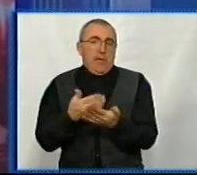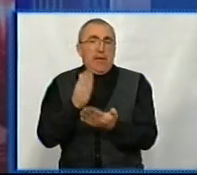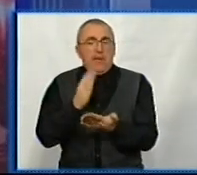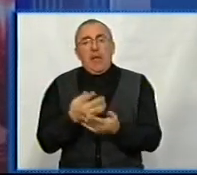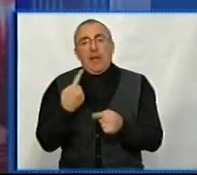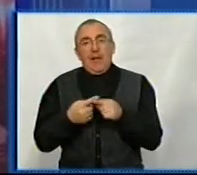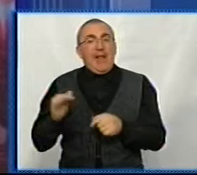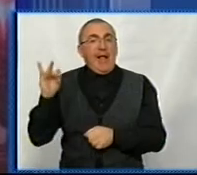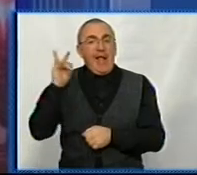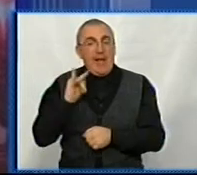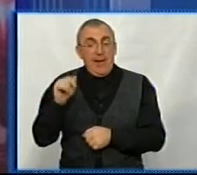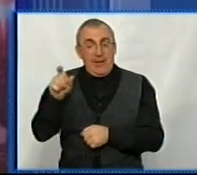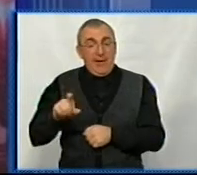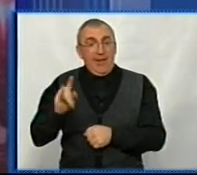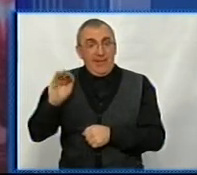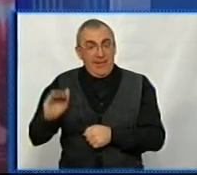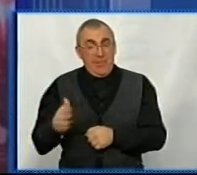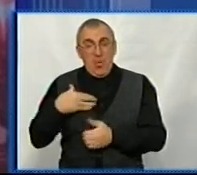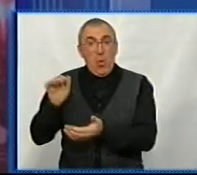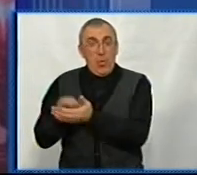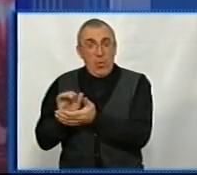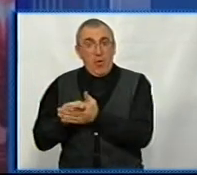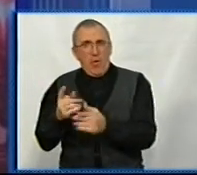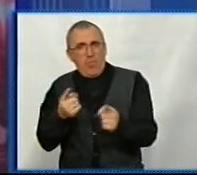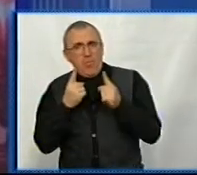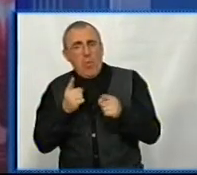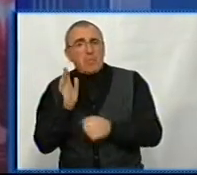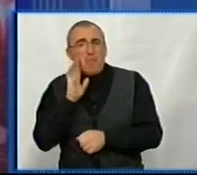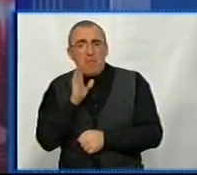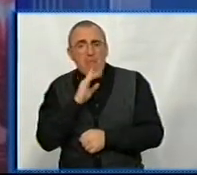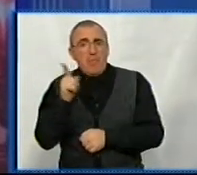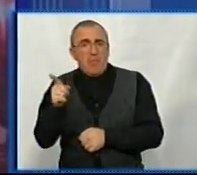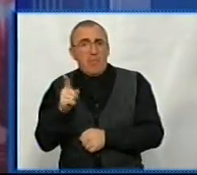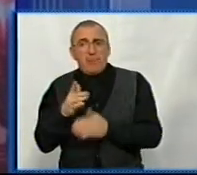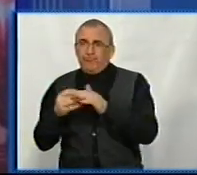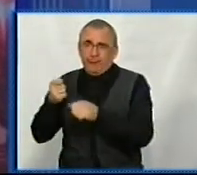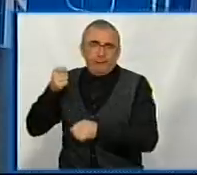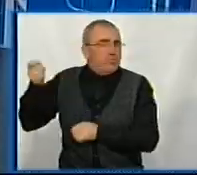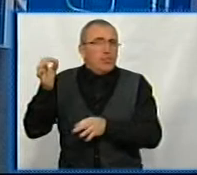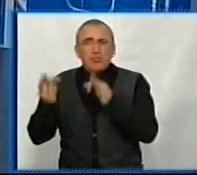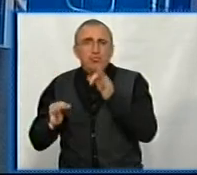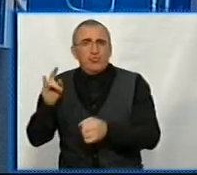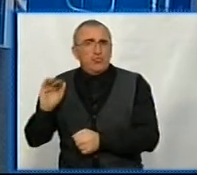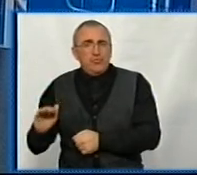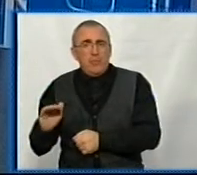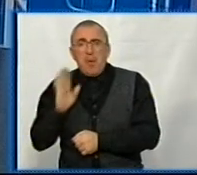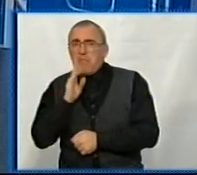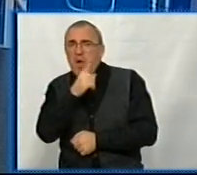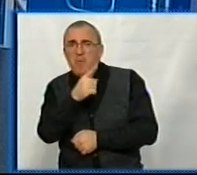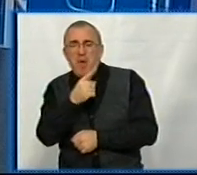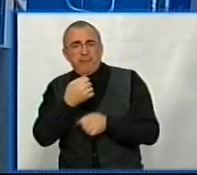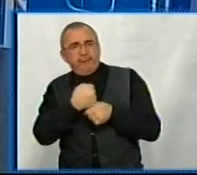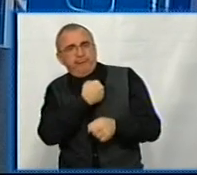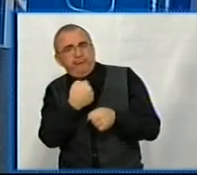така історія, що дитина однієї з моїх знайомих погрожувала своїй мамі, що вона подасть на неї до суду, бо мама там її